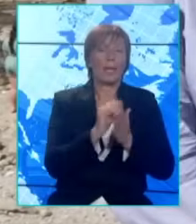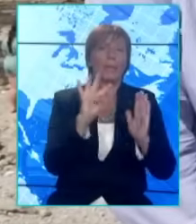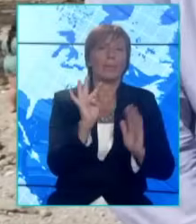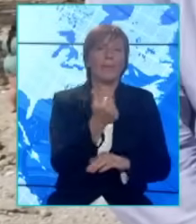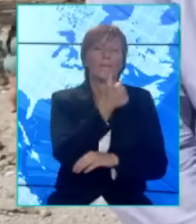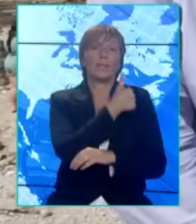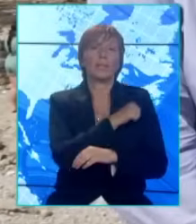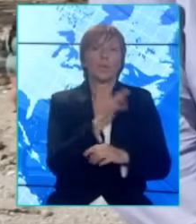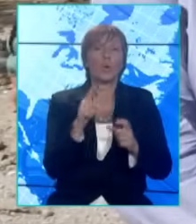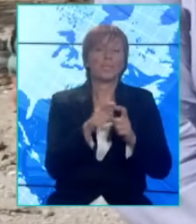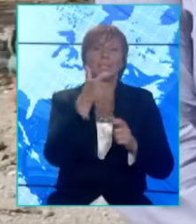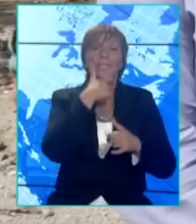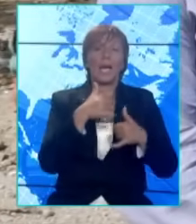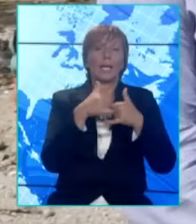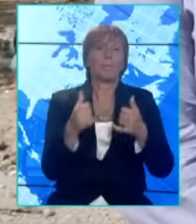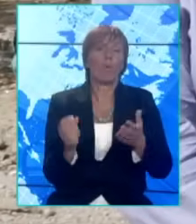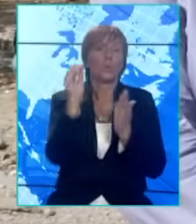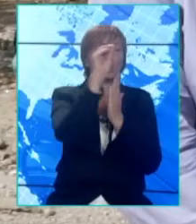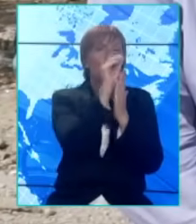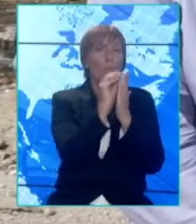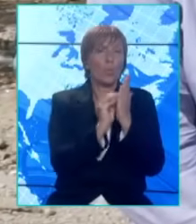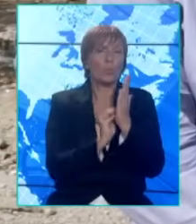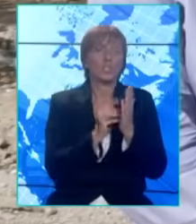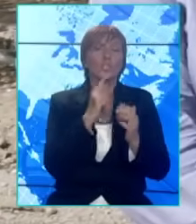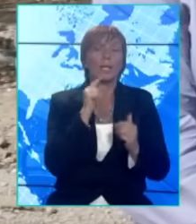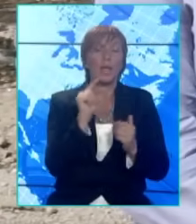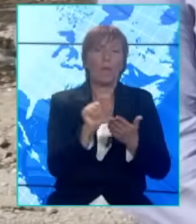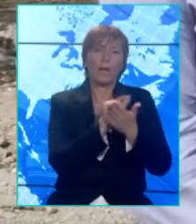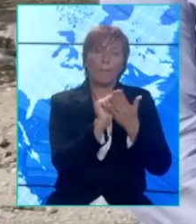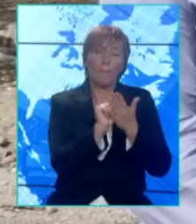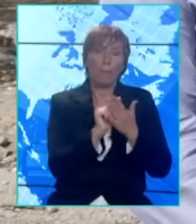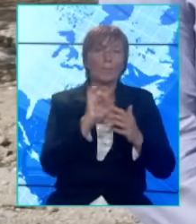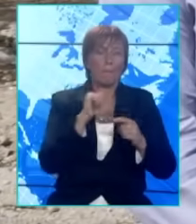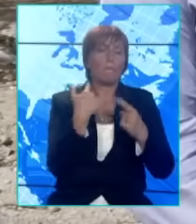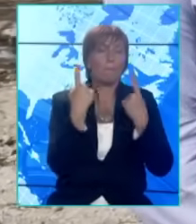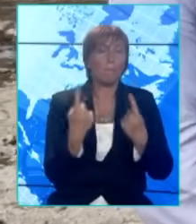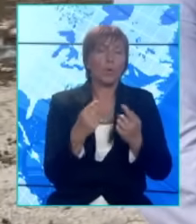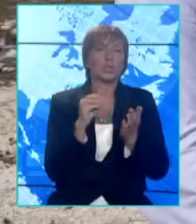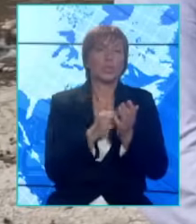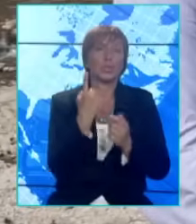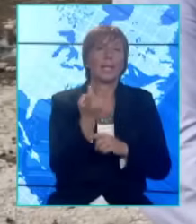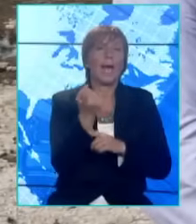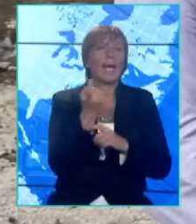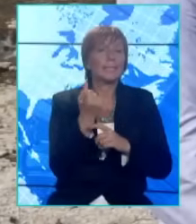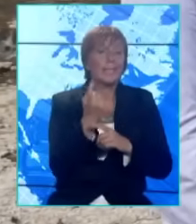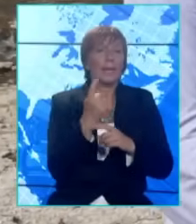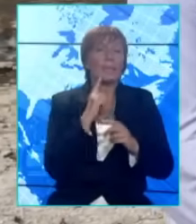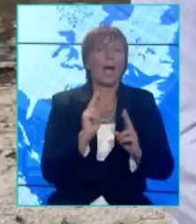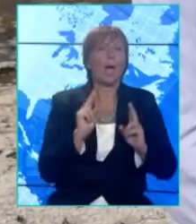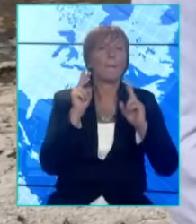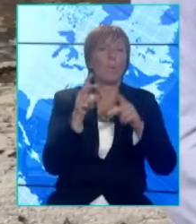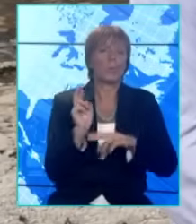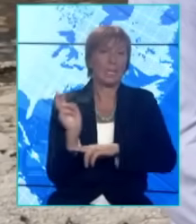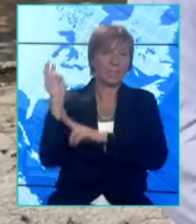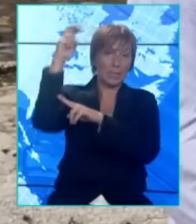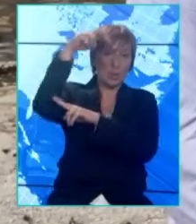godina od kad je Stari Most uvršten na taj značajan popis. Postoji također još jedna inicijativa, a to da mostarski